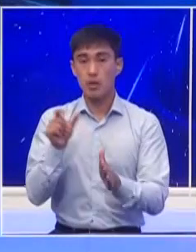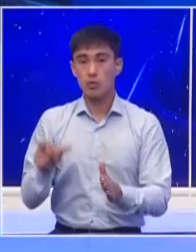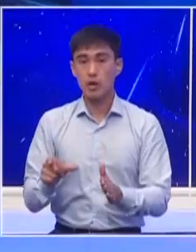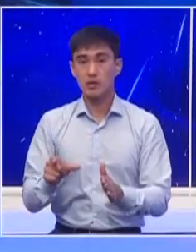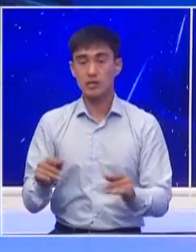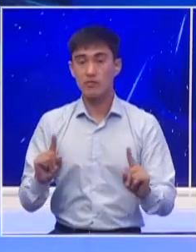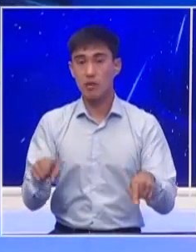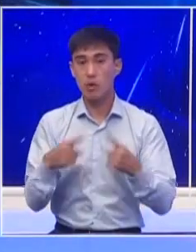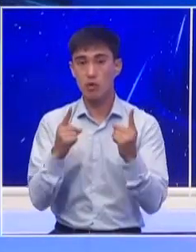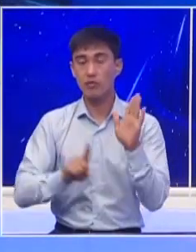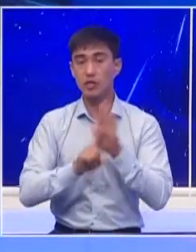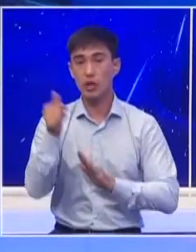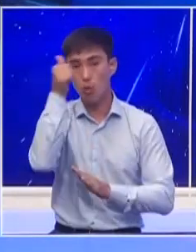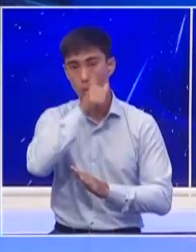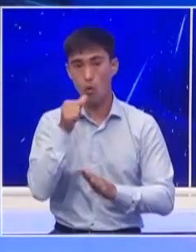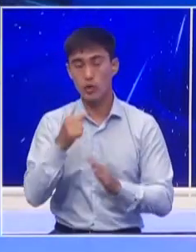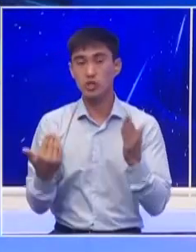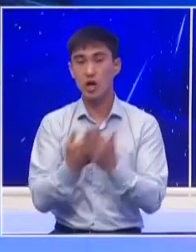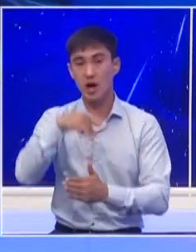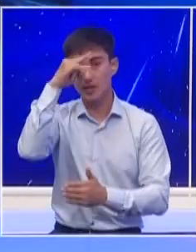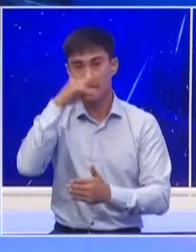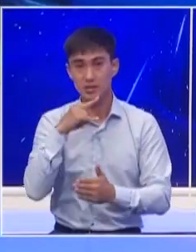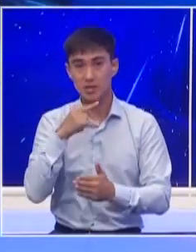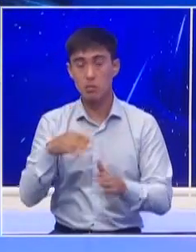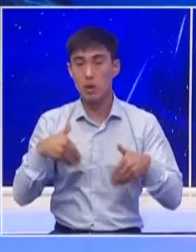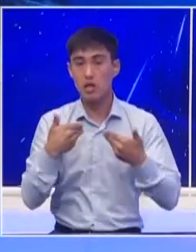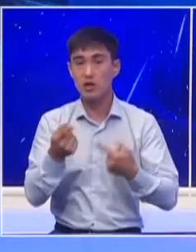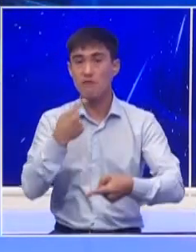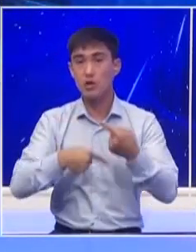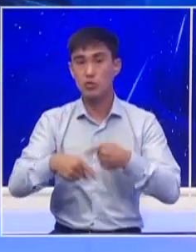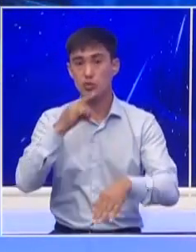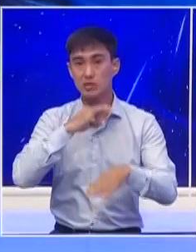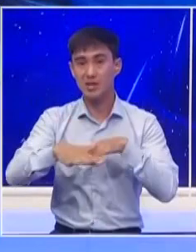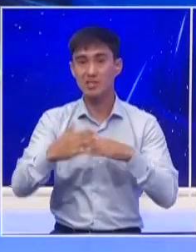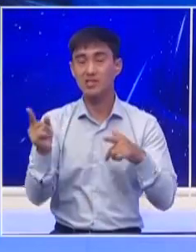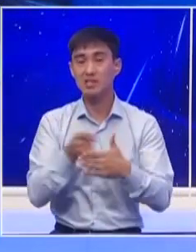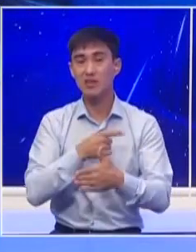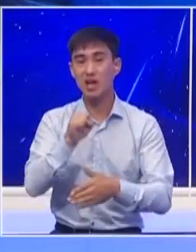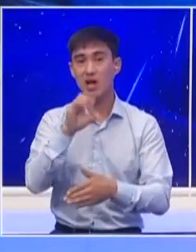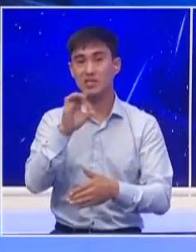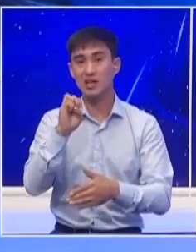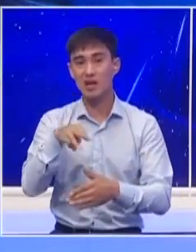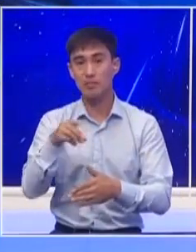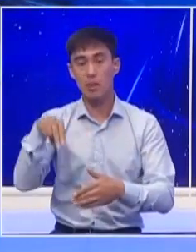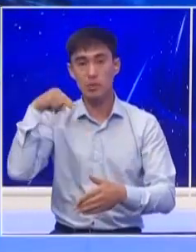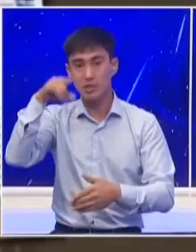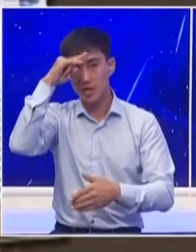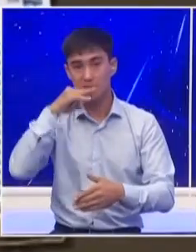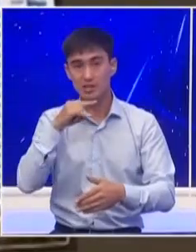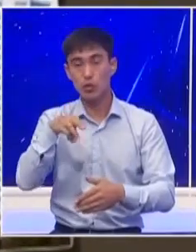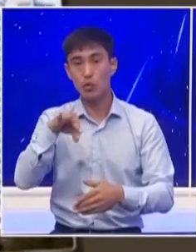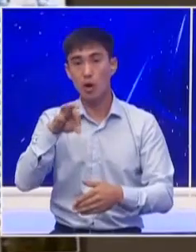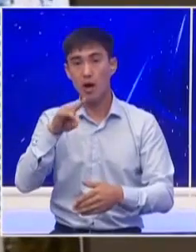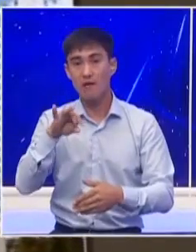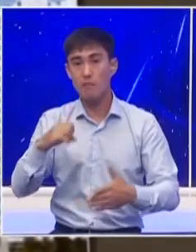Депутаты, сформированные в начале года группы «Жена Казахстан», предложили вернуть столице название «Астана». Президент Казахстана